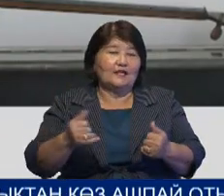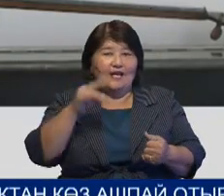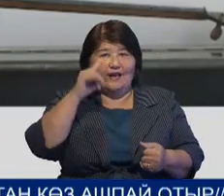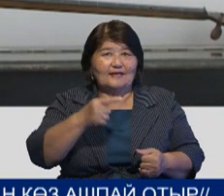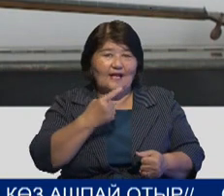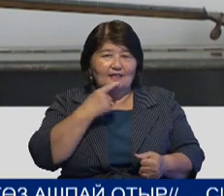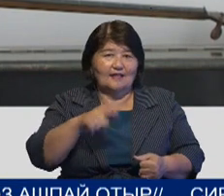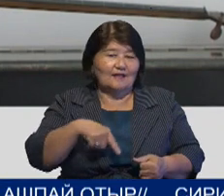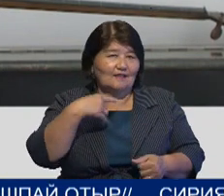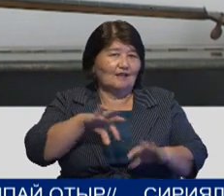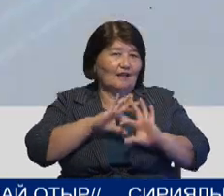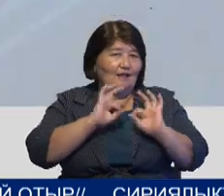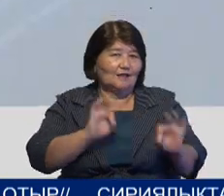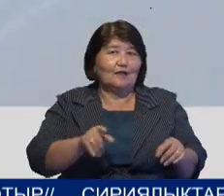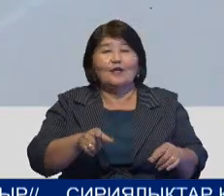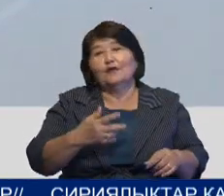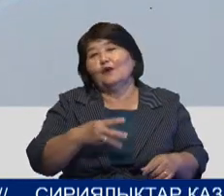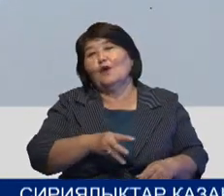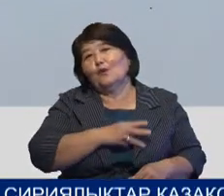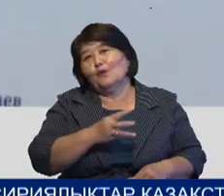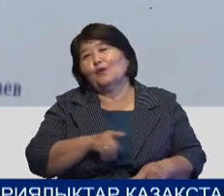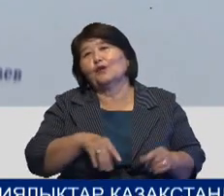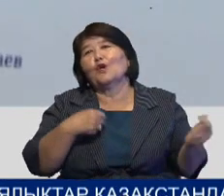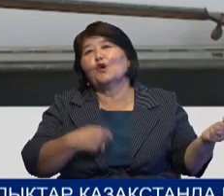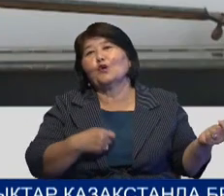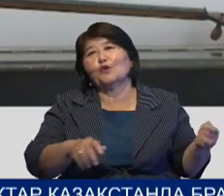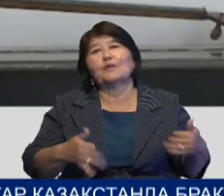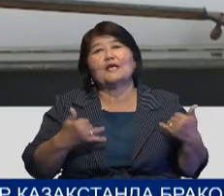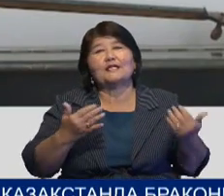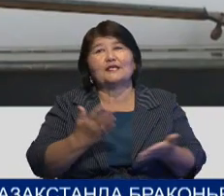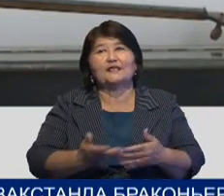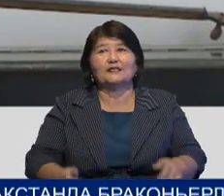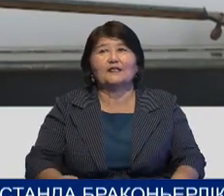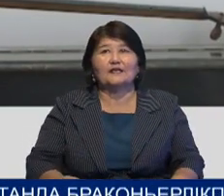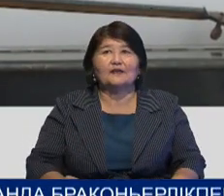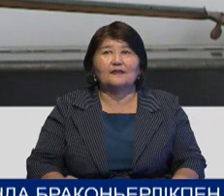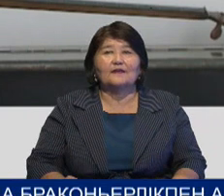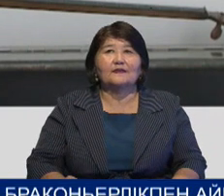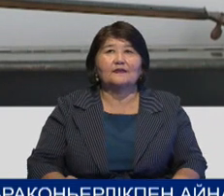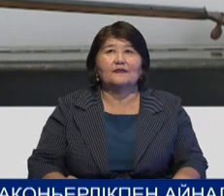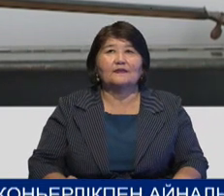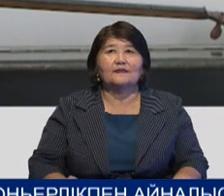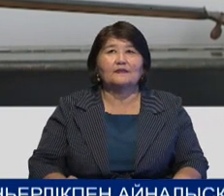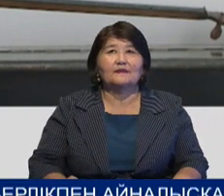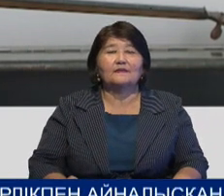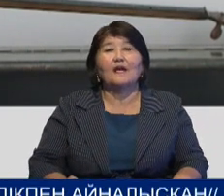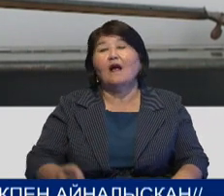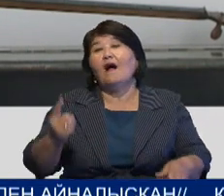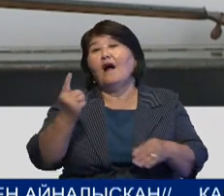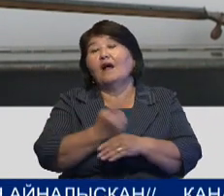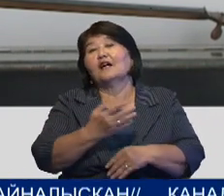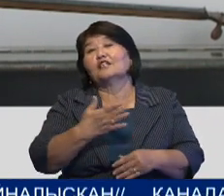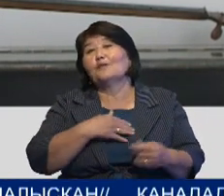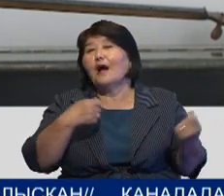қазақ тілінде көсіліп сөйлей қоймаса да көңіл күйін күймен жеткізді. В первую очередь мне понравилось звучание инструмента. Алғашында